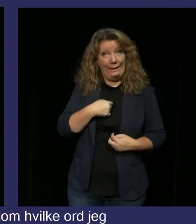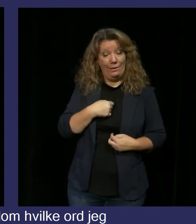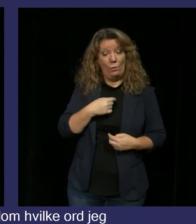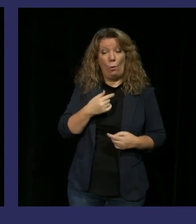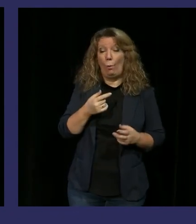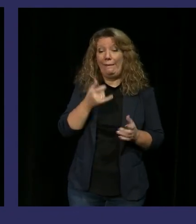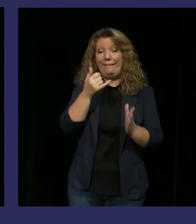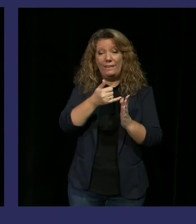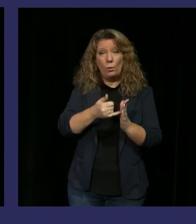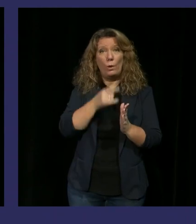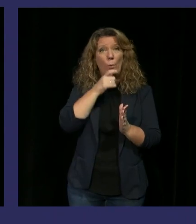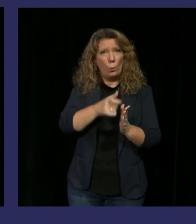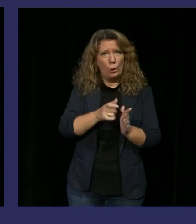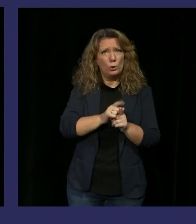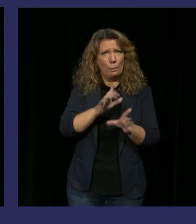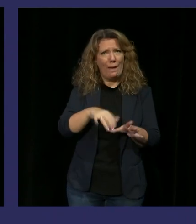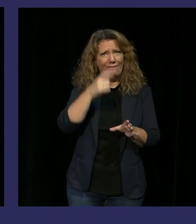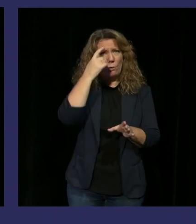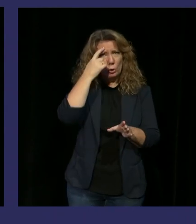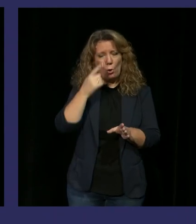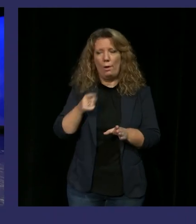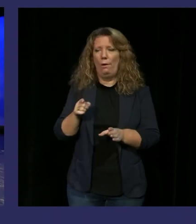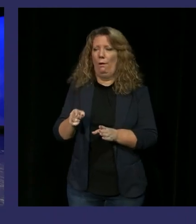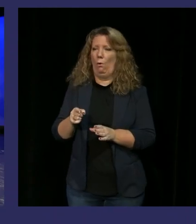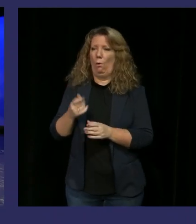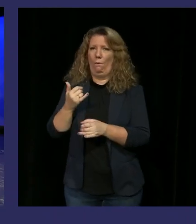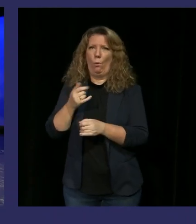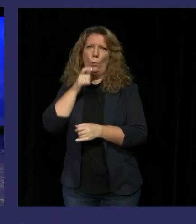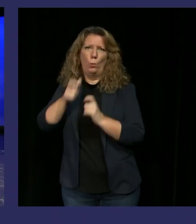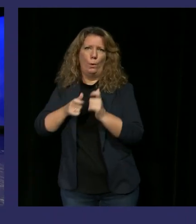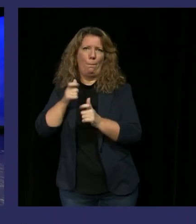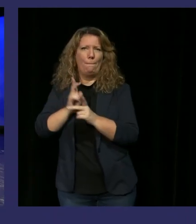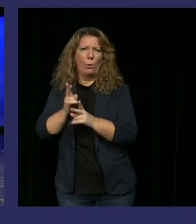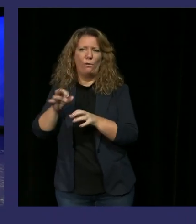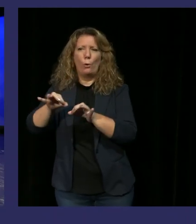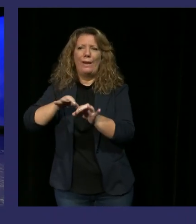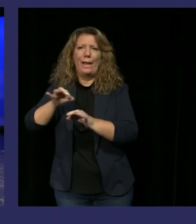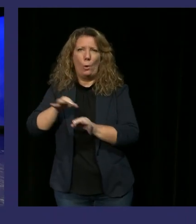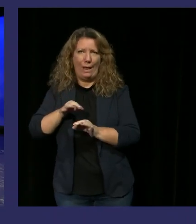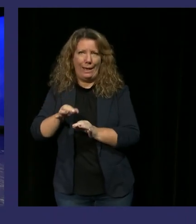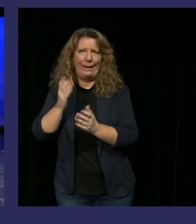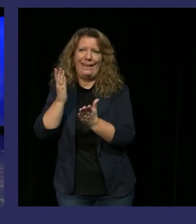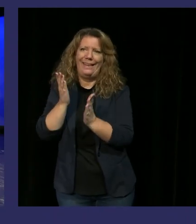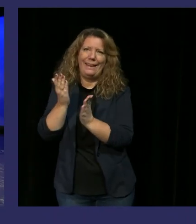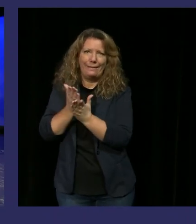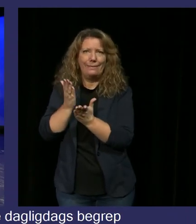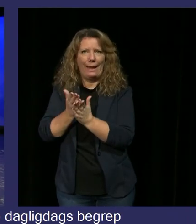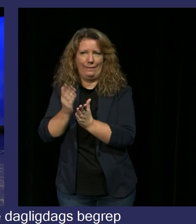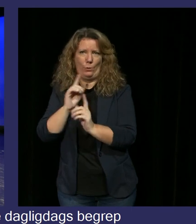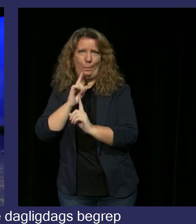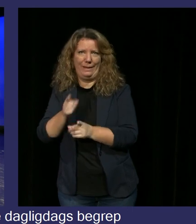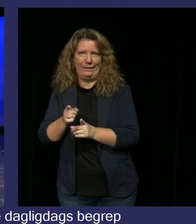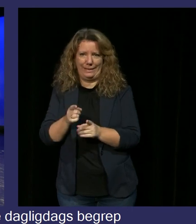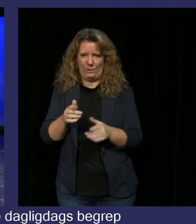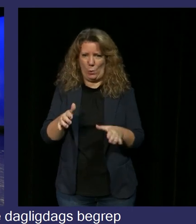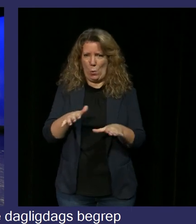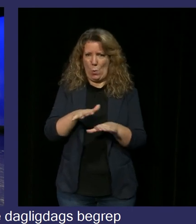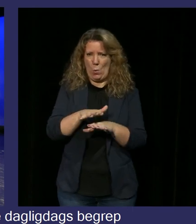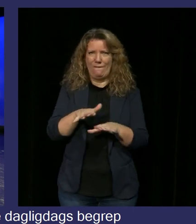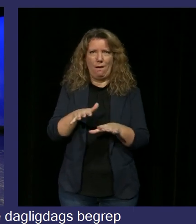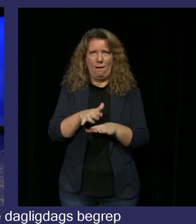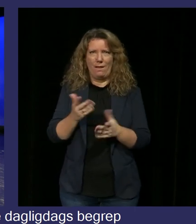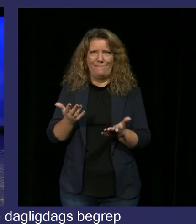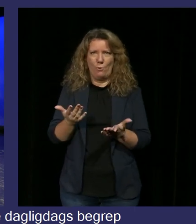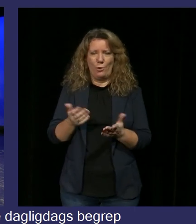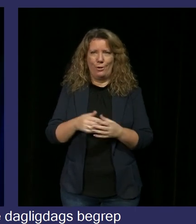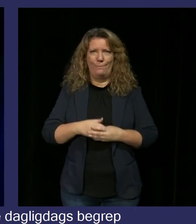hvordan du bruker det til å regulere rettigheter og plikter. Ja. Så da gjelder det å finne overgangene mellom det. Kanskje rettere å